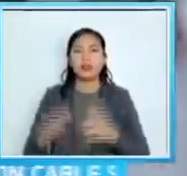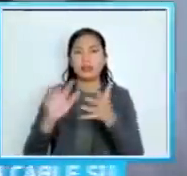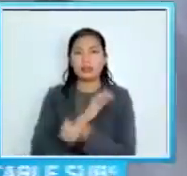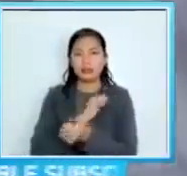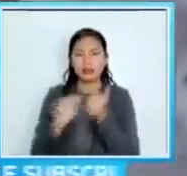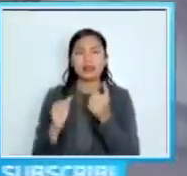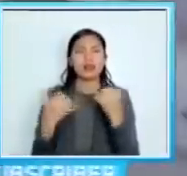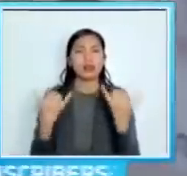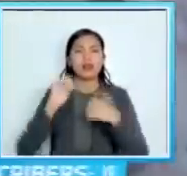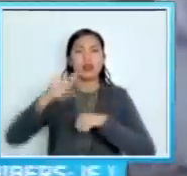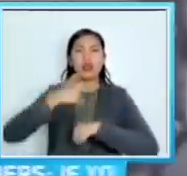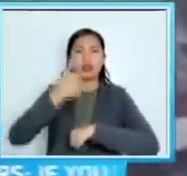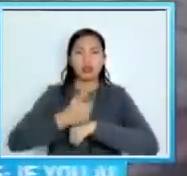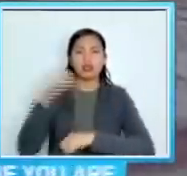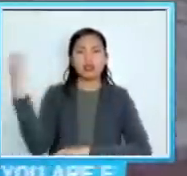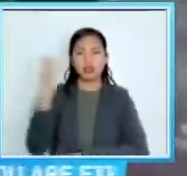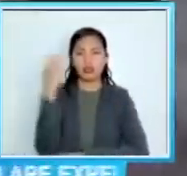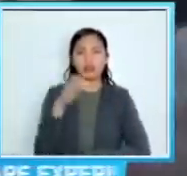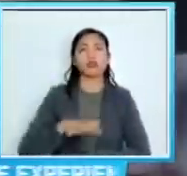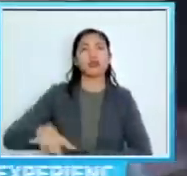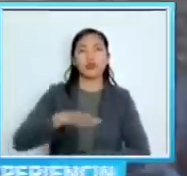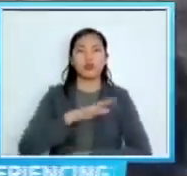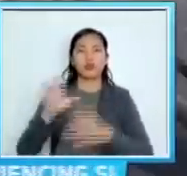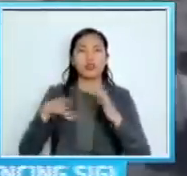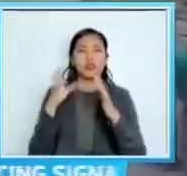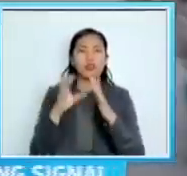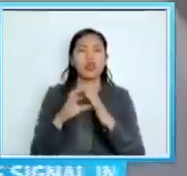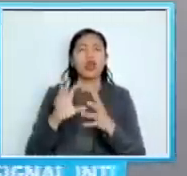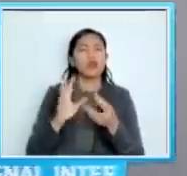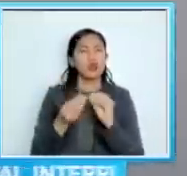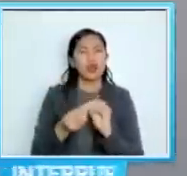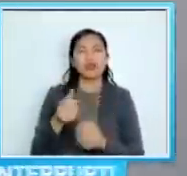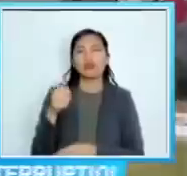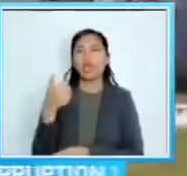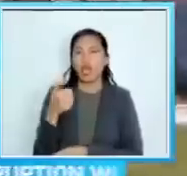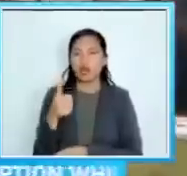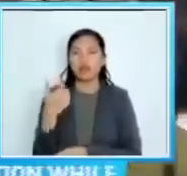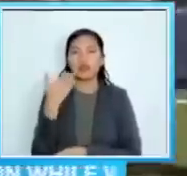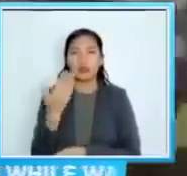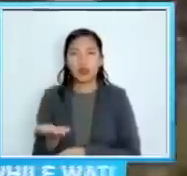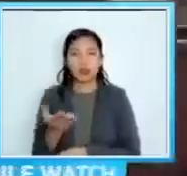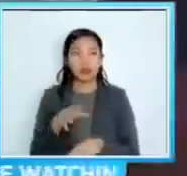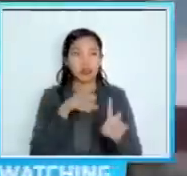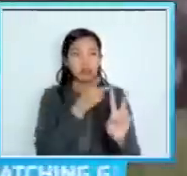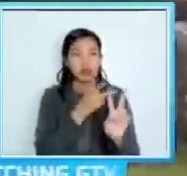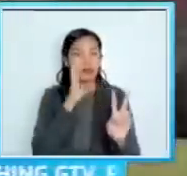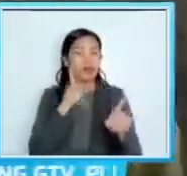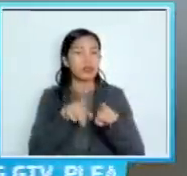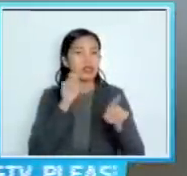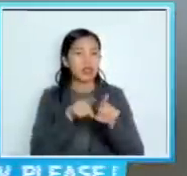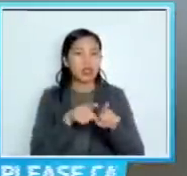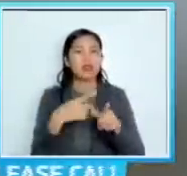na sa state of calamity ang syudad at tinatayang 10 na ang namatay kabilang ang magkapatid na nalunod sa baha. Isang nawawala. Sa